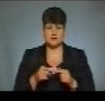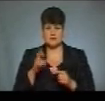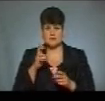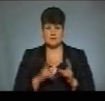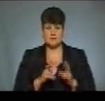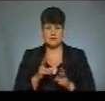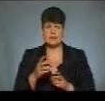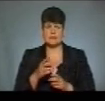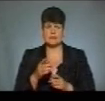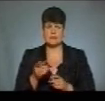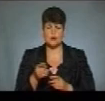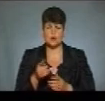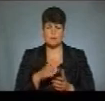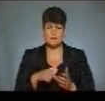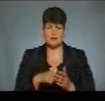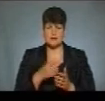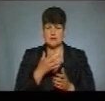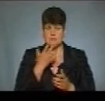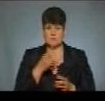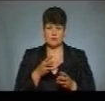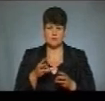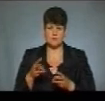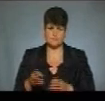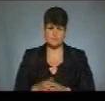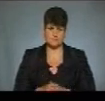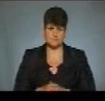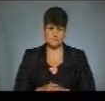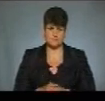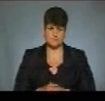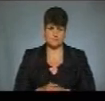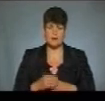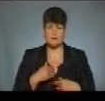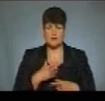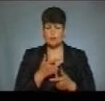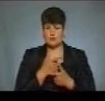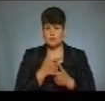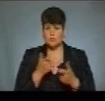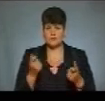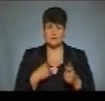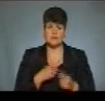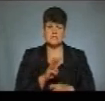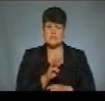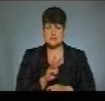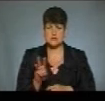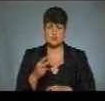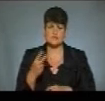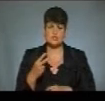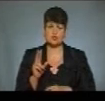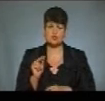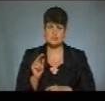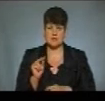підприємства «Тернопільміськтеплокомуненерго» Олександр Лазарчук. Ну, як повідомлялось на нашому сайті, що з 20